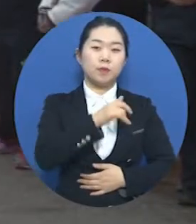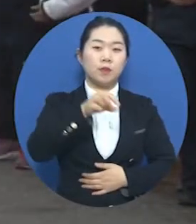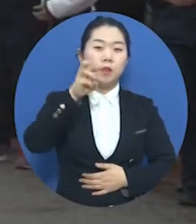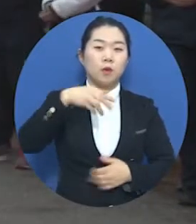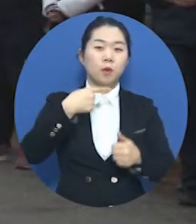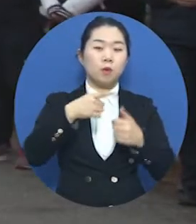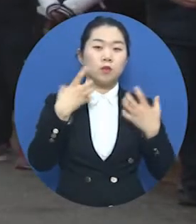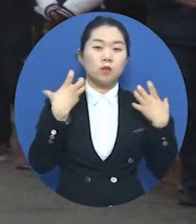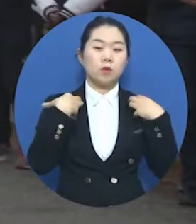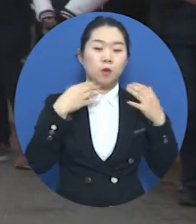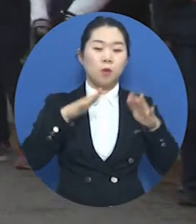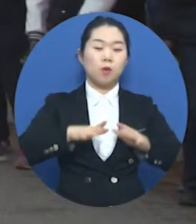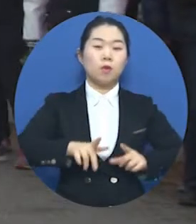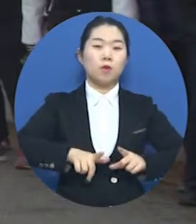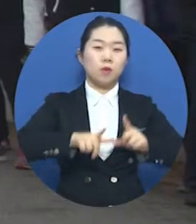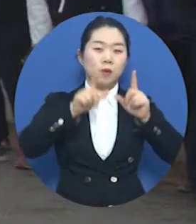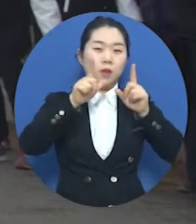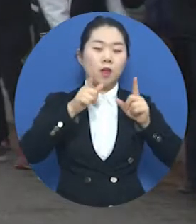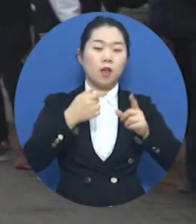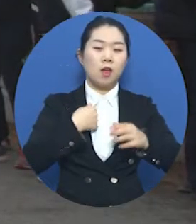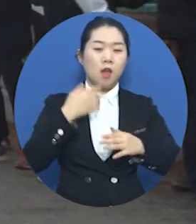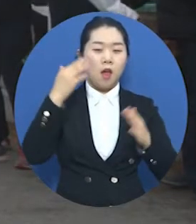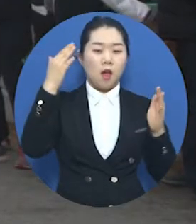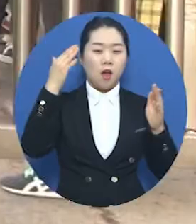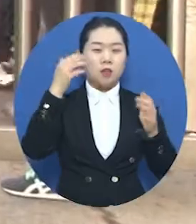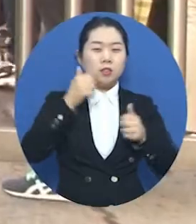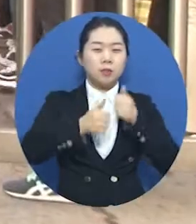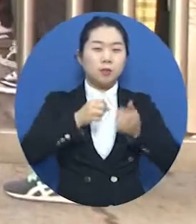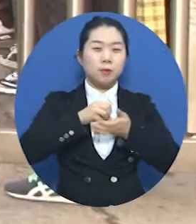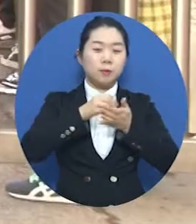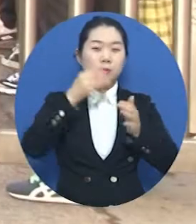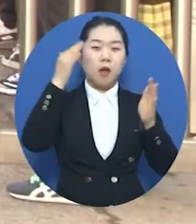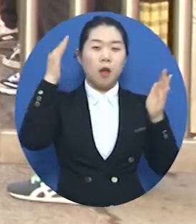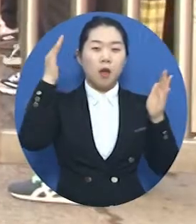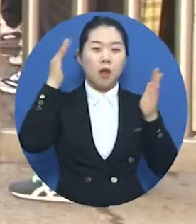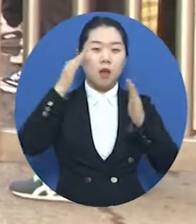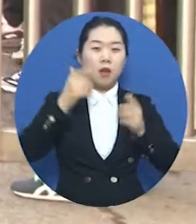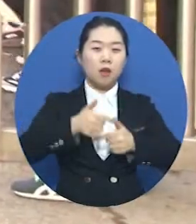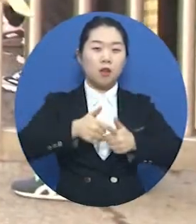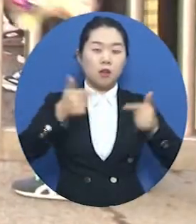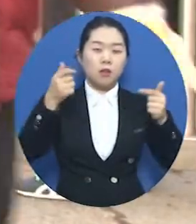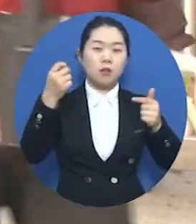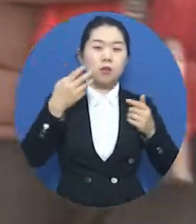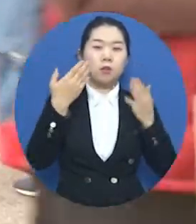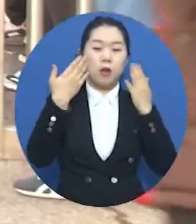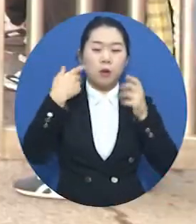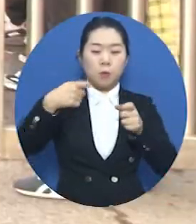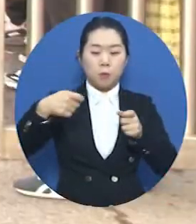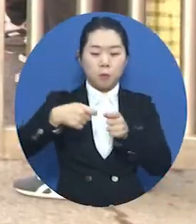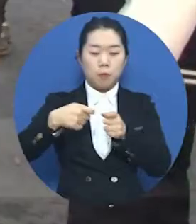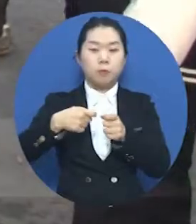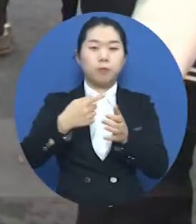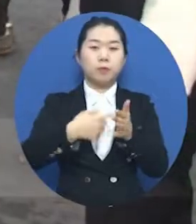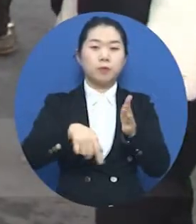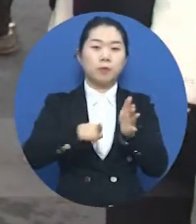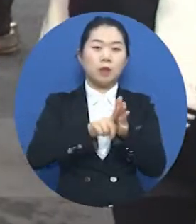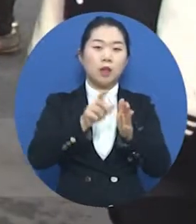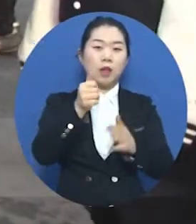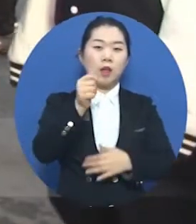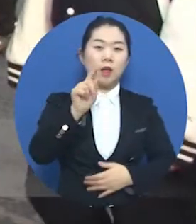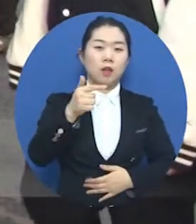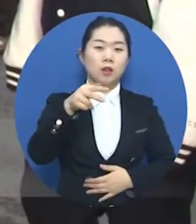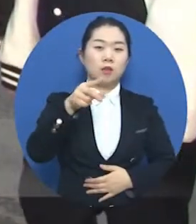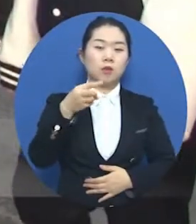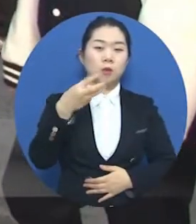세종시 교육청은 올해 예정 지역 수험생 수가 늘고 수험생들의 시험장 학교 접근 편의를 위해